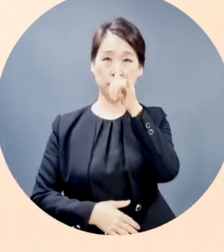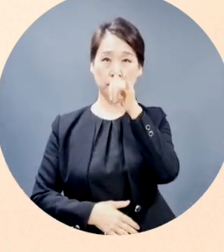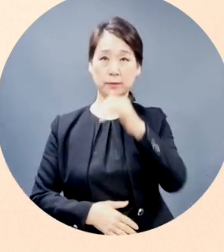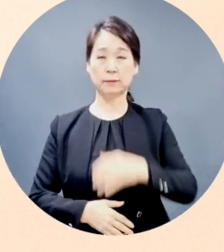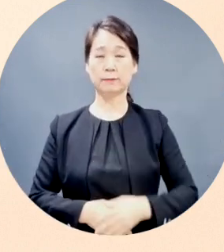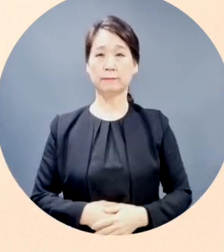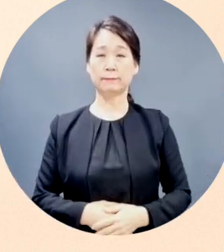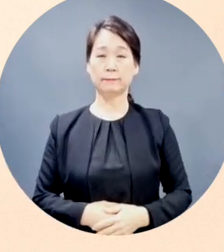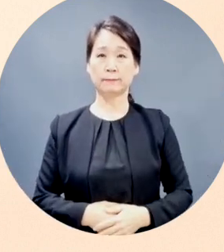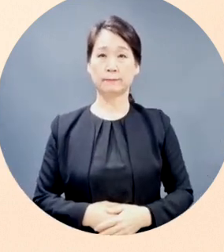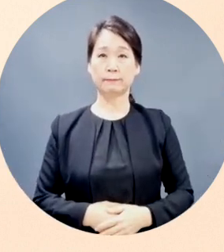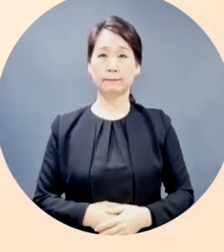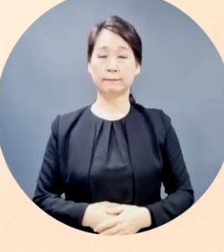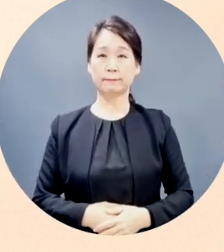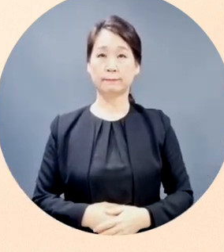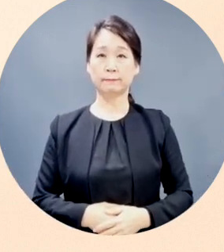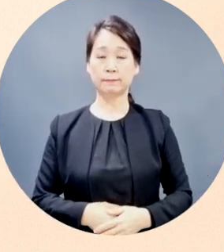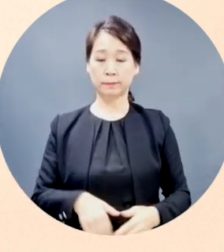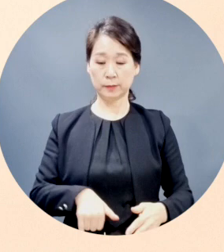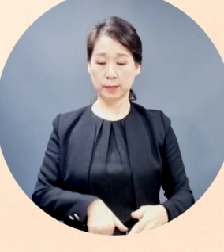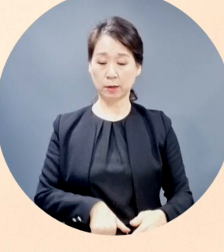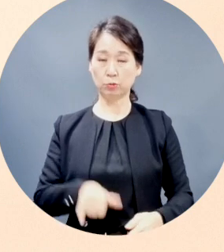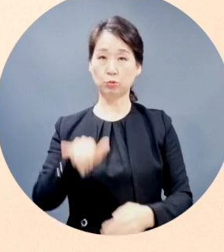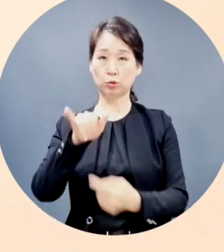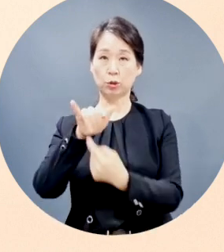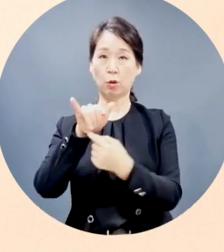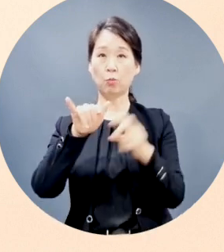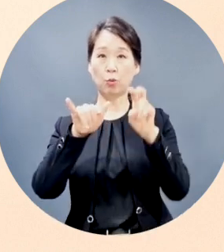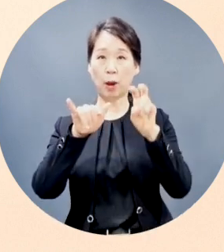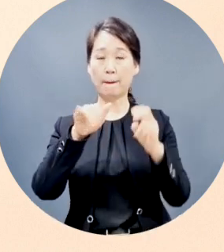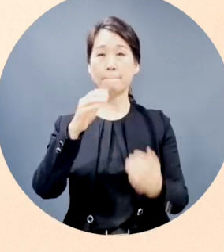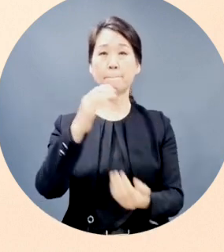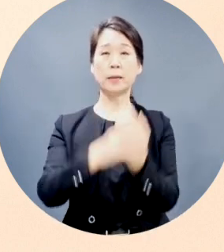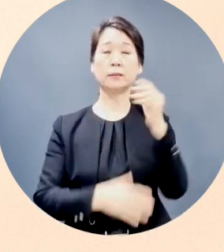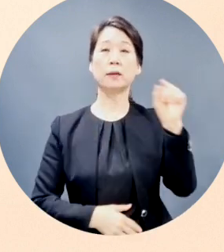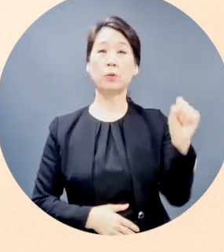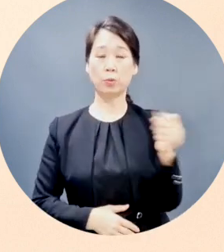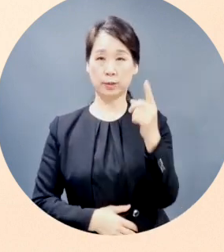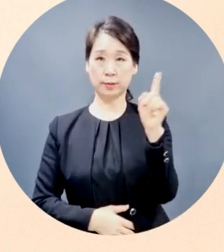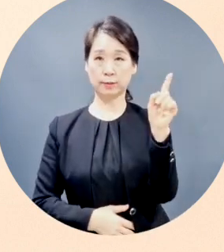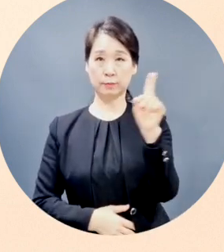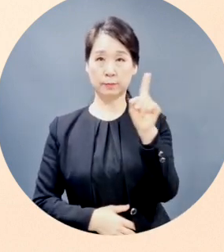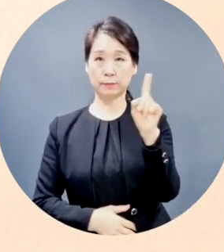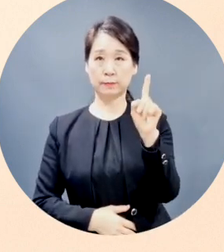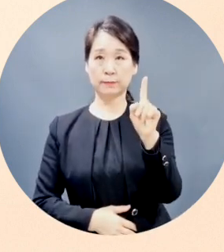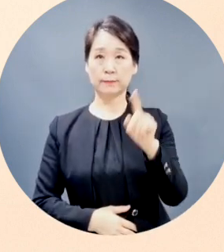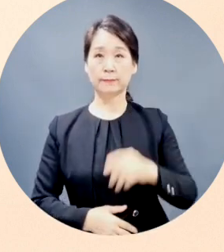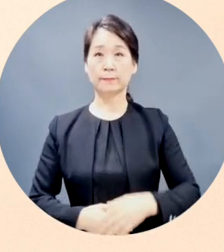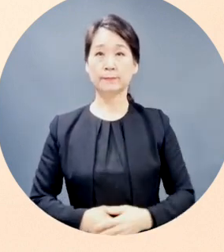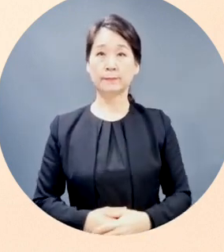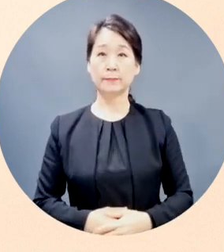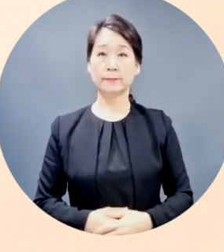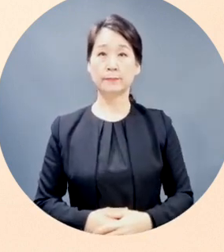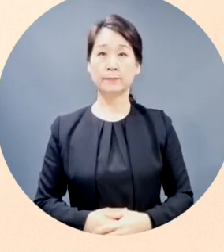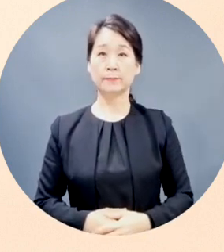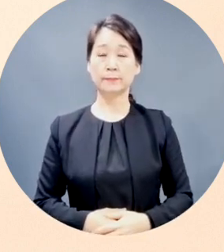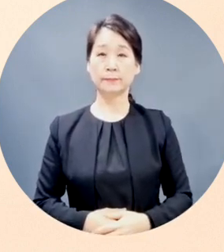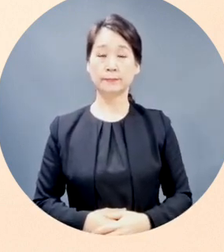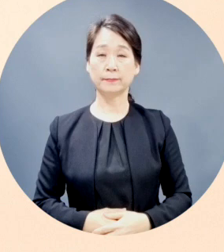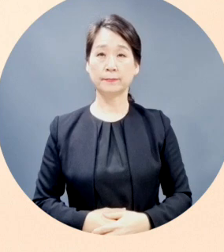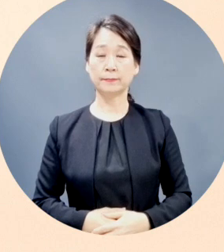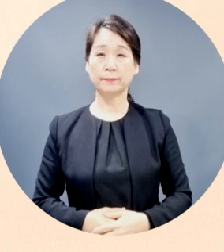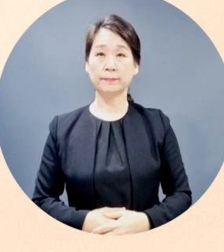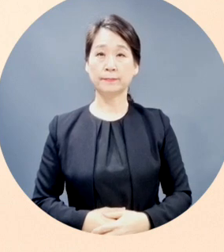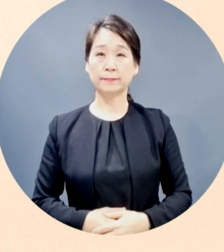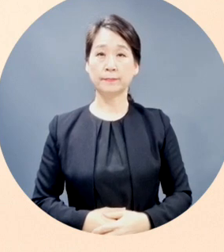있습니다. 그렇다면 자궁경부암이 발생하는 위험 요인에는 어떤 것들이 있는지 알아볼까요? 주요